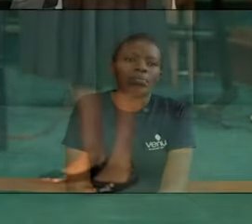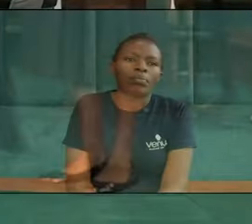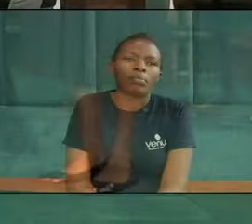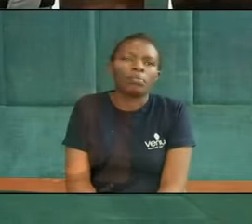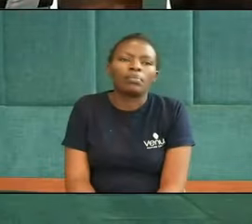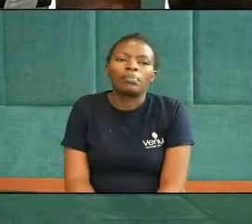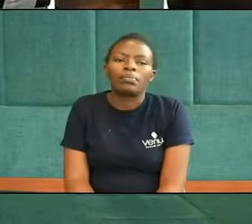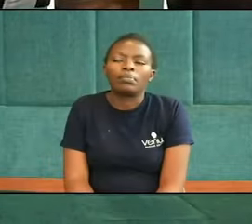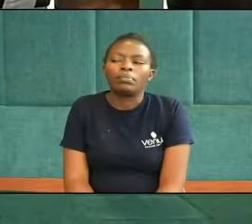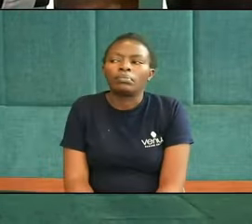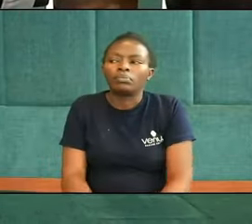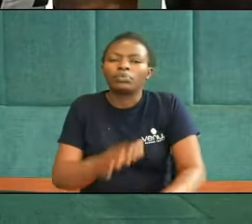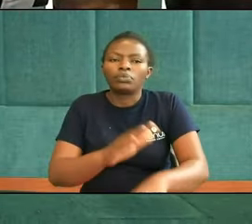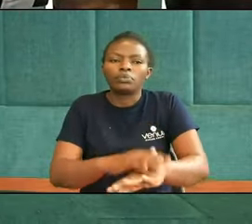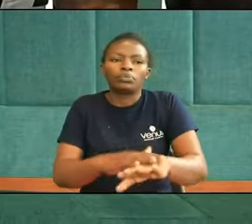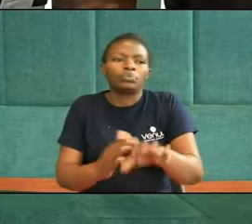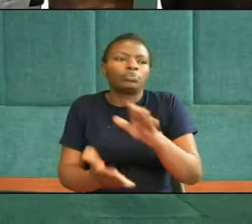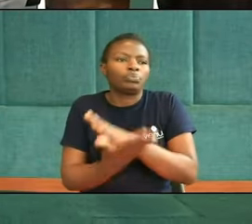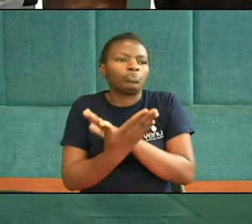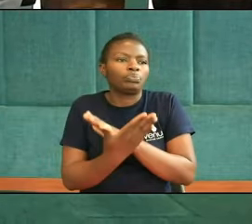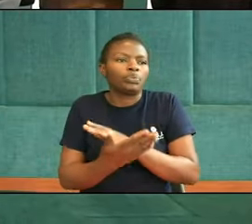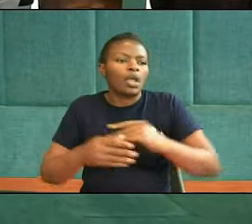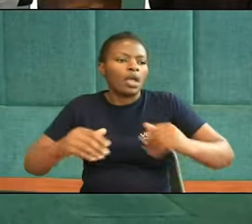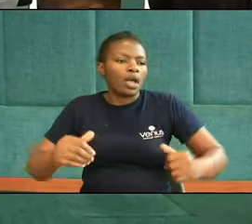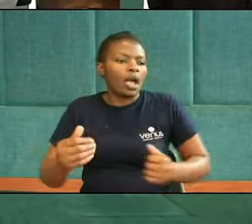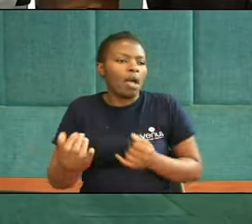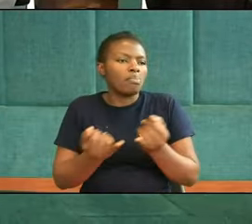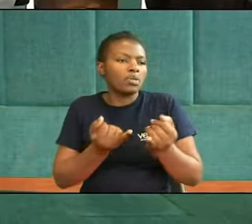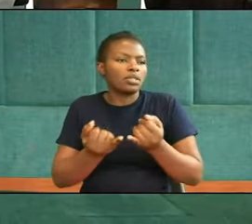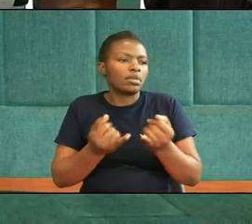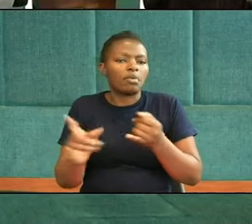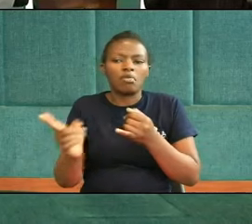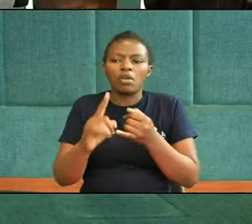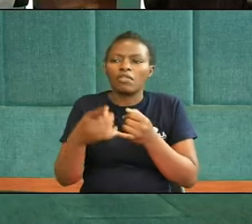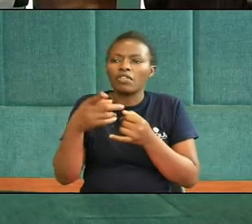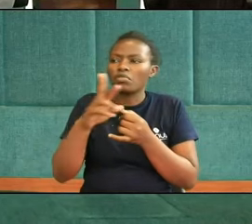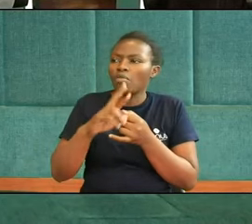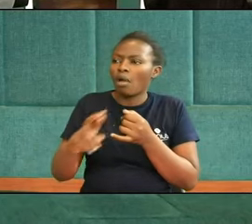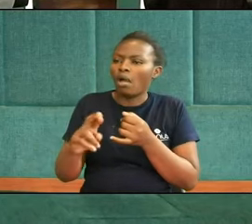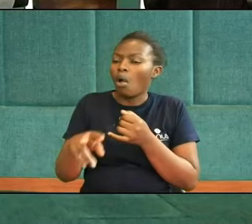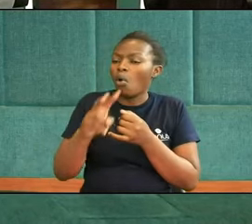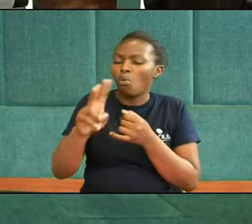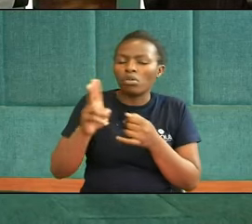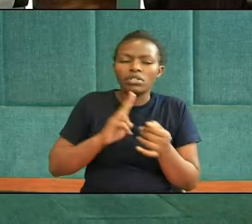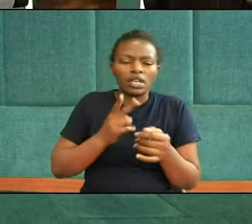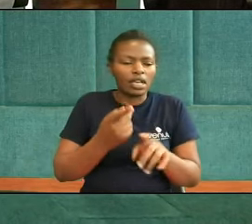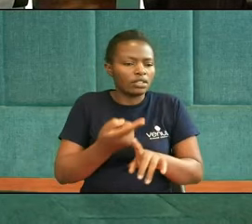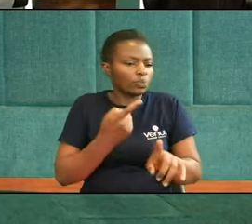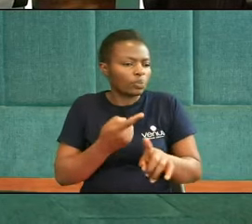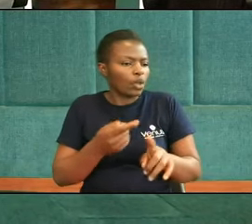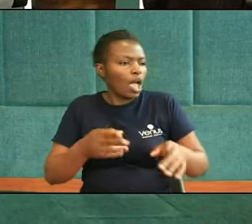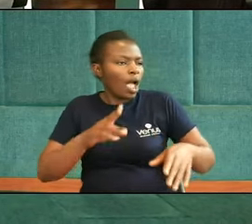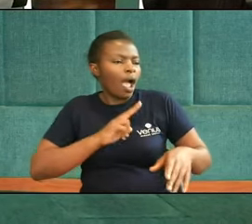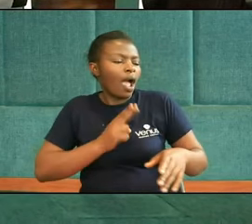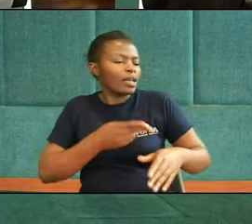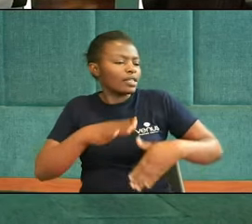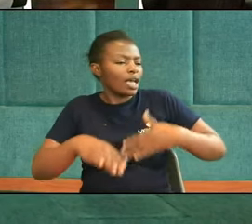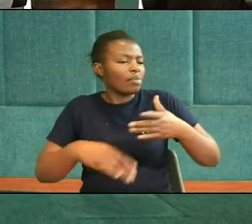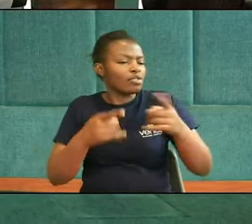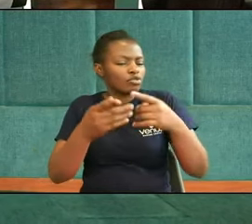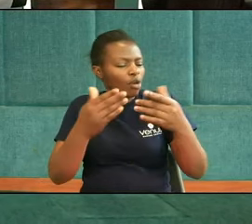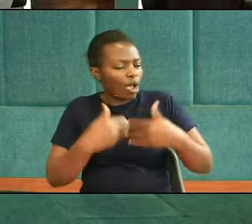Pendo la ke alivyo. Pendo la